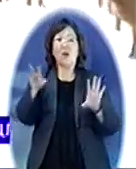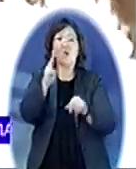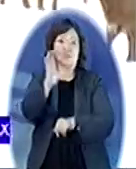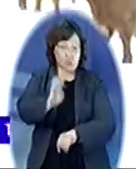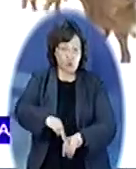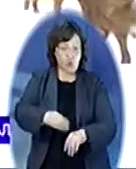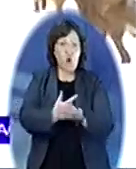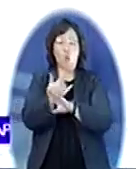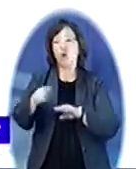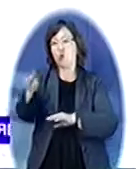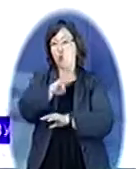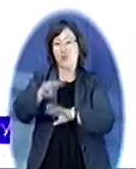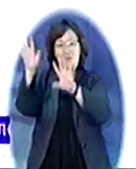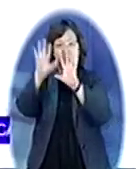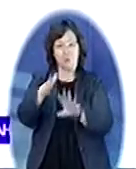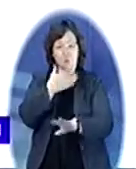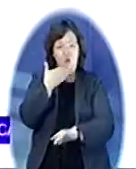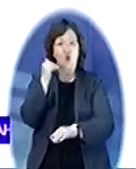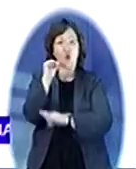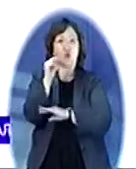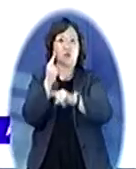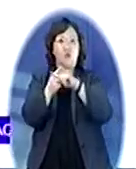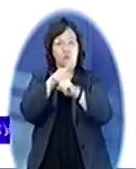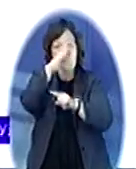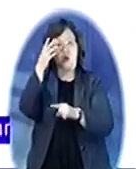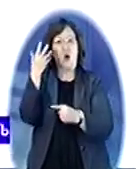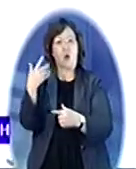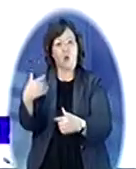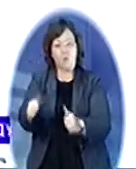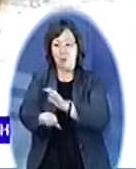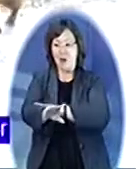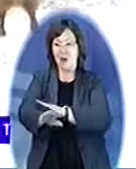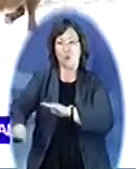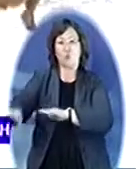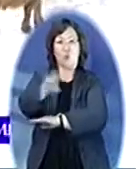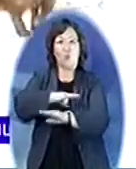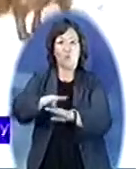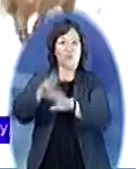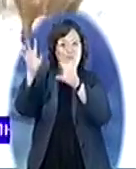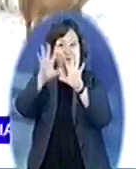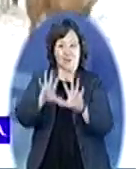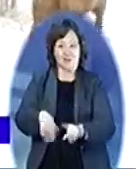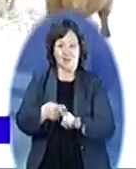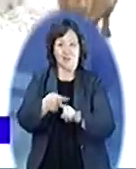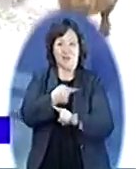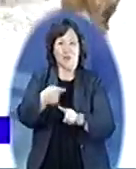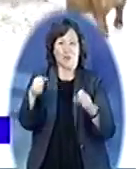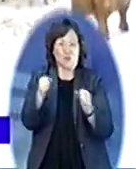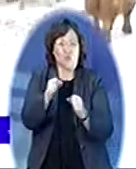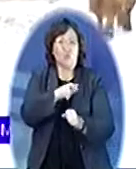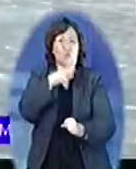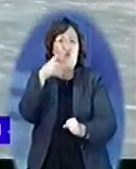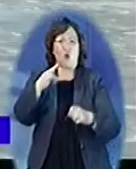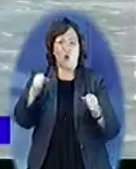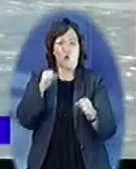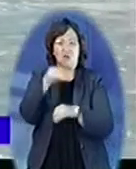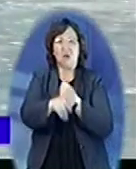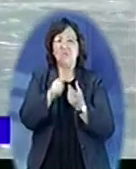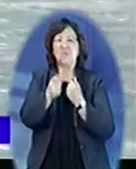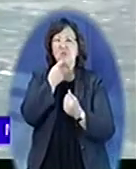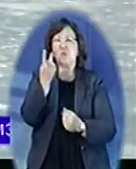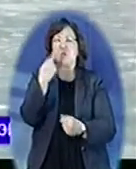нутгаар засгүй хаар өдөртөө нэм хэм дулаантай байгаа бол баруун зүгийн нутгаар цас нэм жороо хүтэрчвэл үйлчлэлт хүндрэх магадaltaй. Ялангуяа